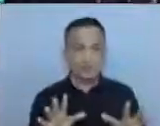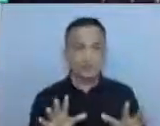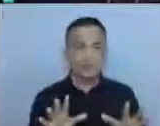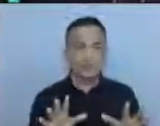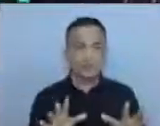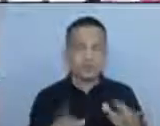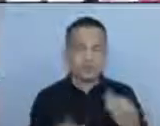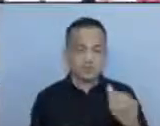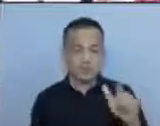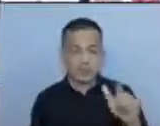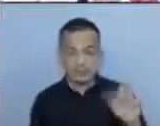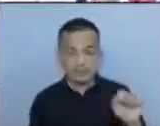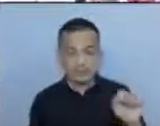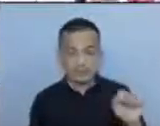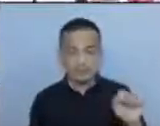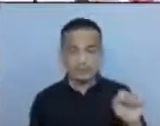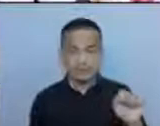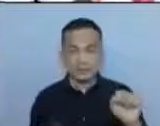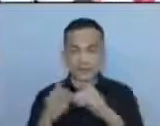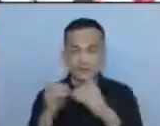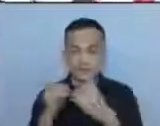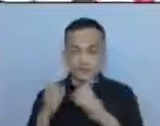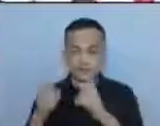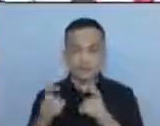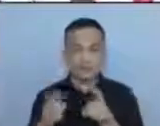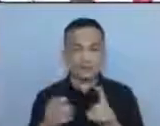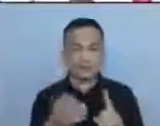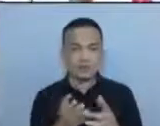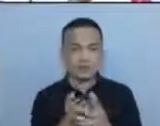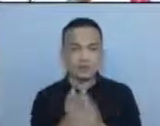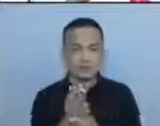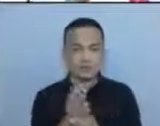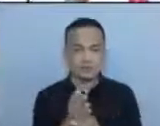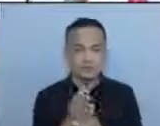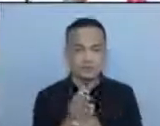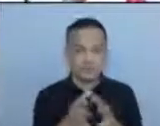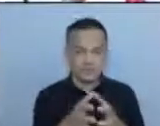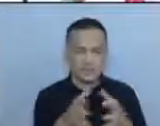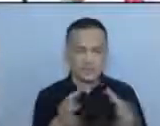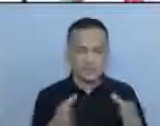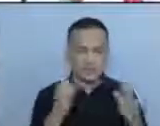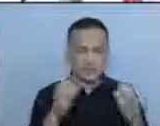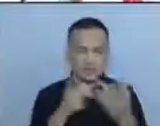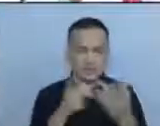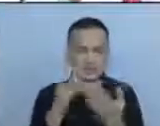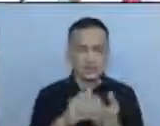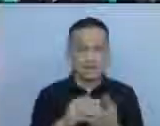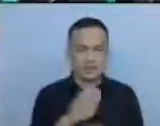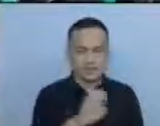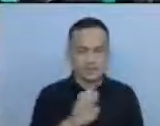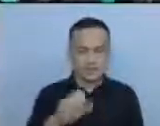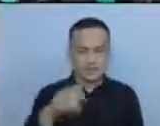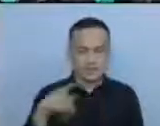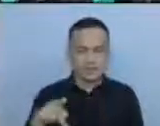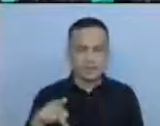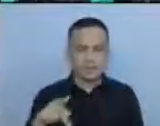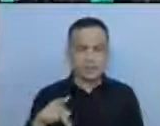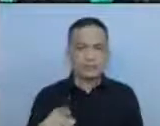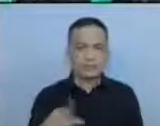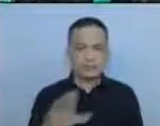ng Department of Education sa pamamagitan ng Expanded Educational Program o EEP ng 51st Infantry